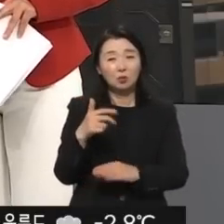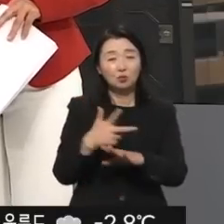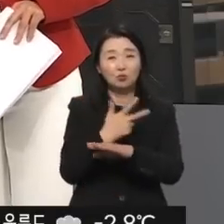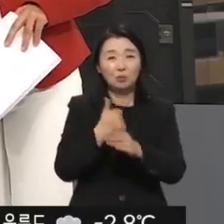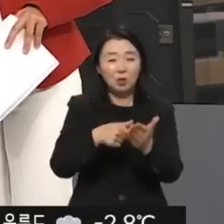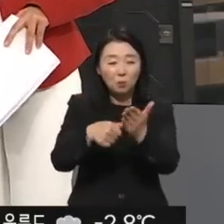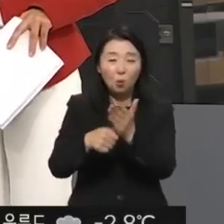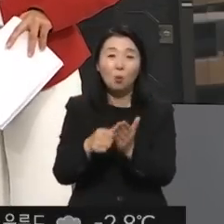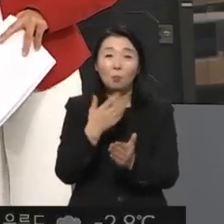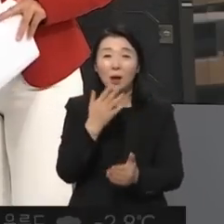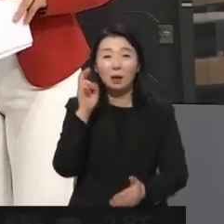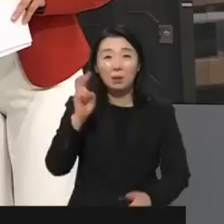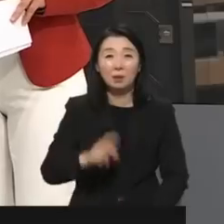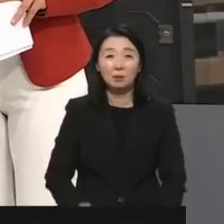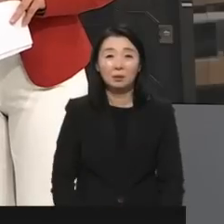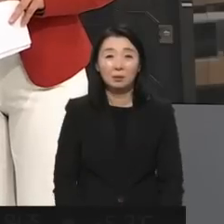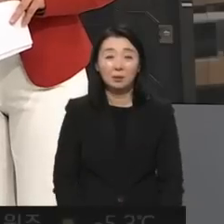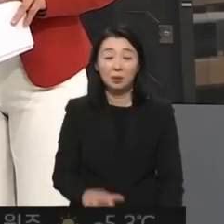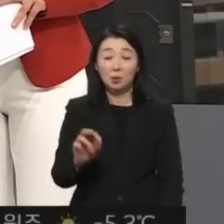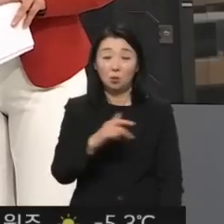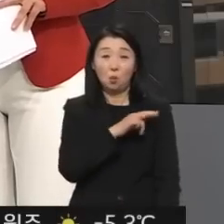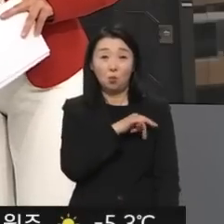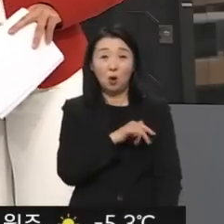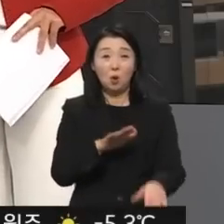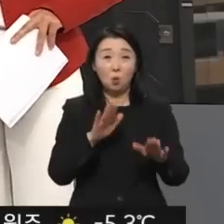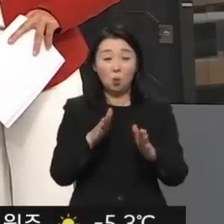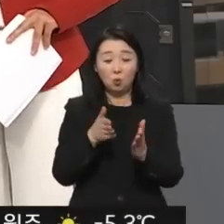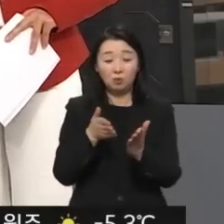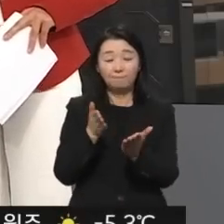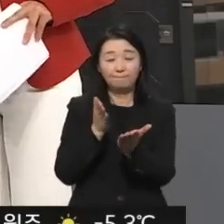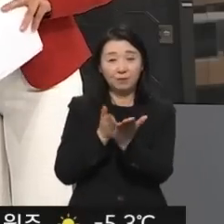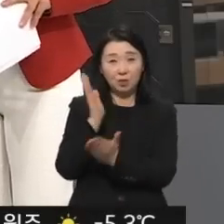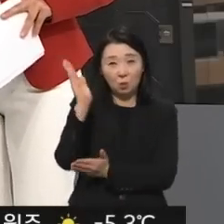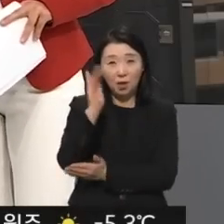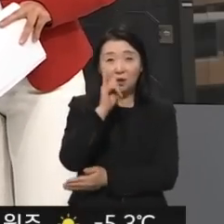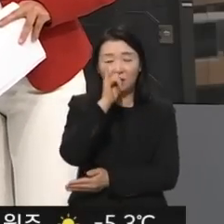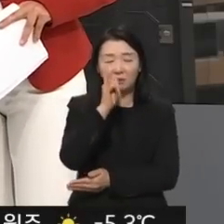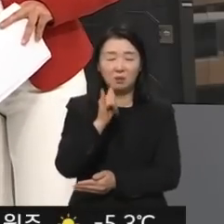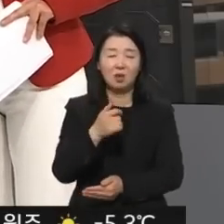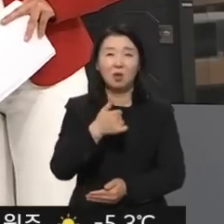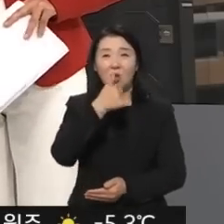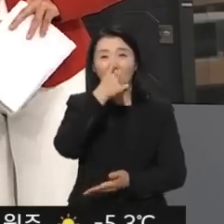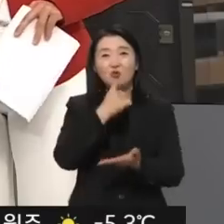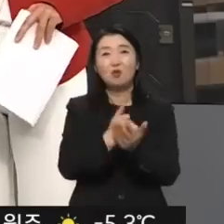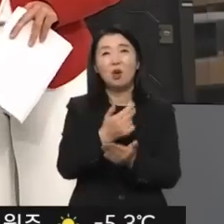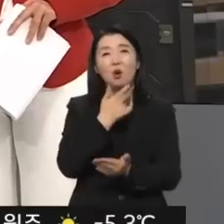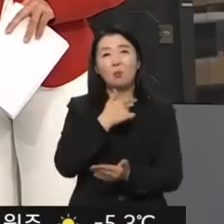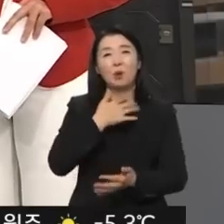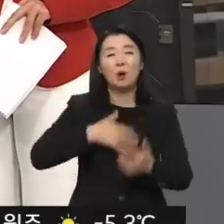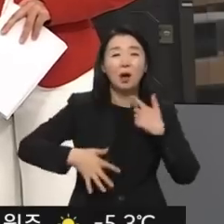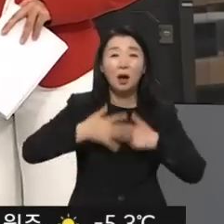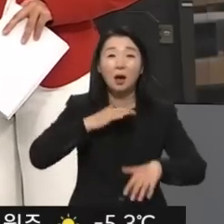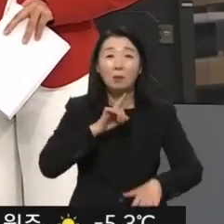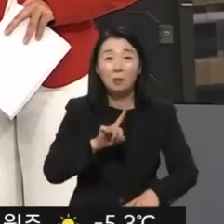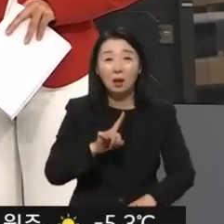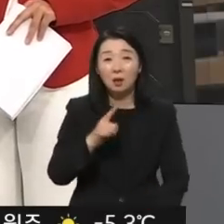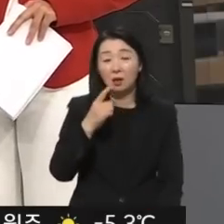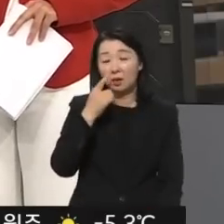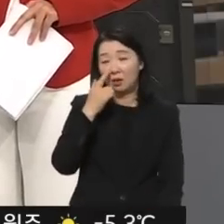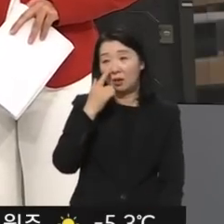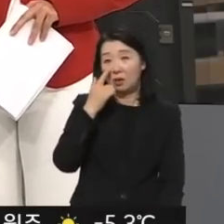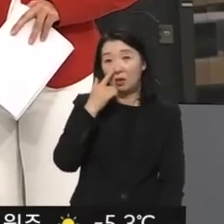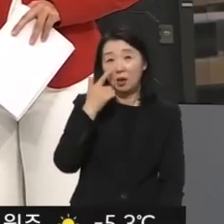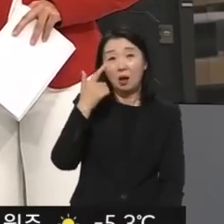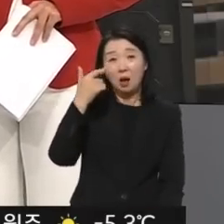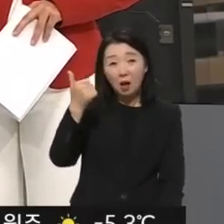이루어질 것으로 보이는데요. 노 의원은 오늘 기자회견을 열고 혐의를 강하게 부인했습니다. 부친과 장모의